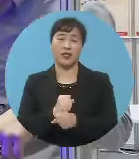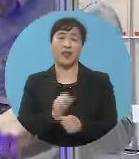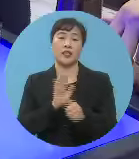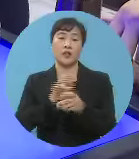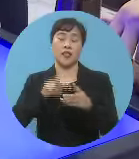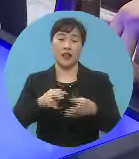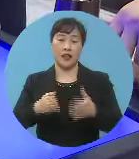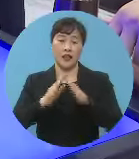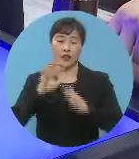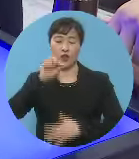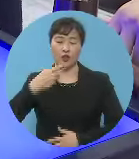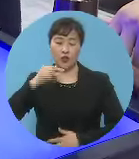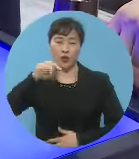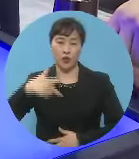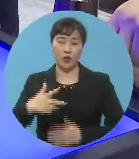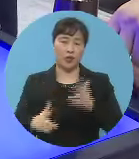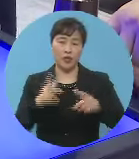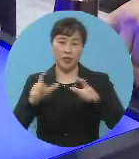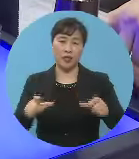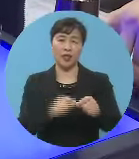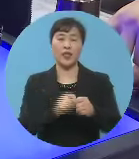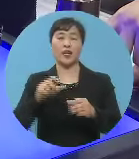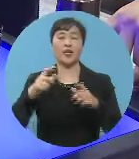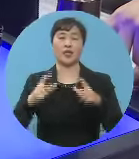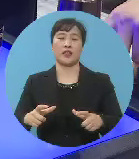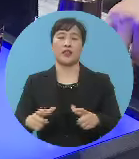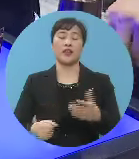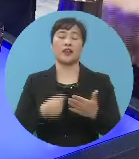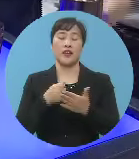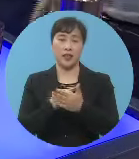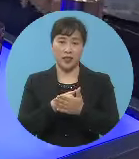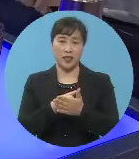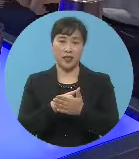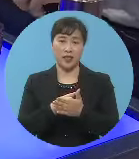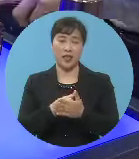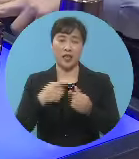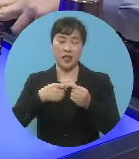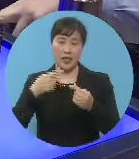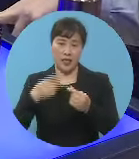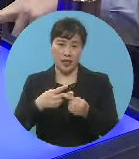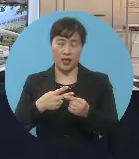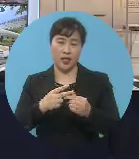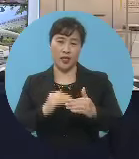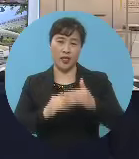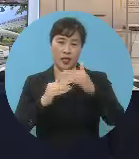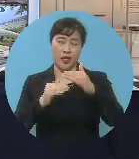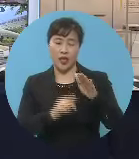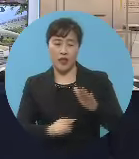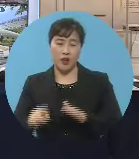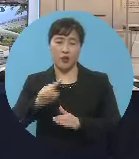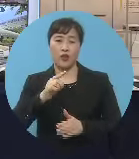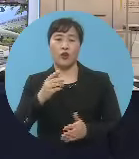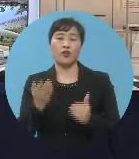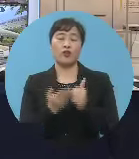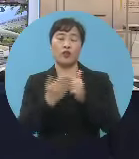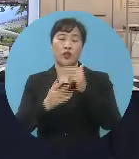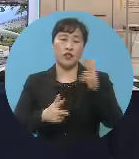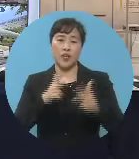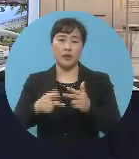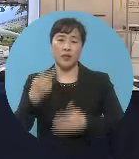또 율촌산업단지를 뿌리특화산단으로 지정하고 2단계 뿌리산업 선도기업 육성사업을